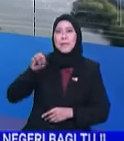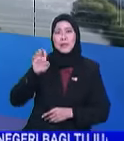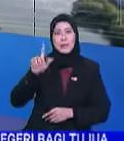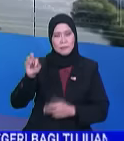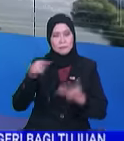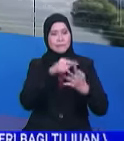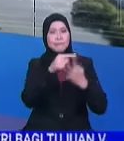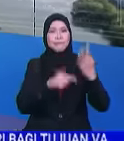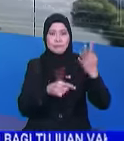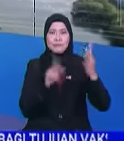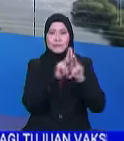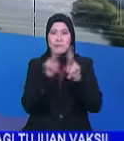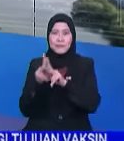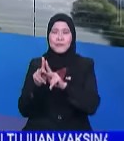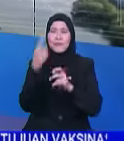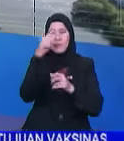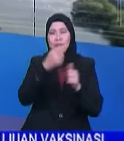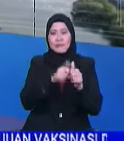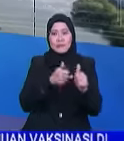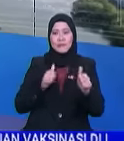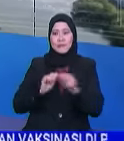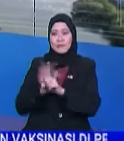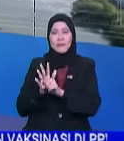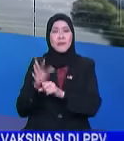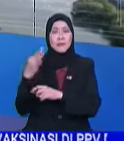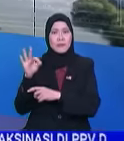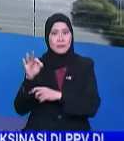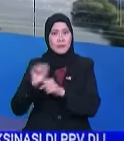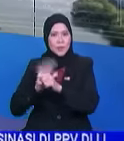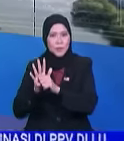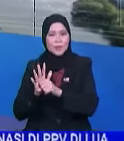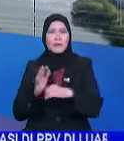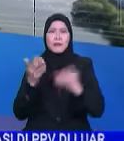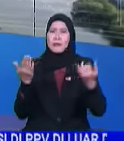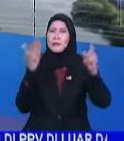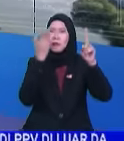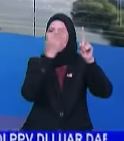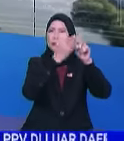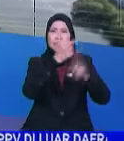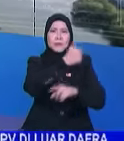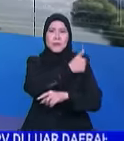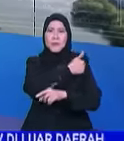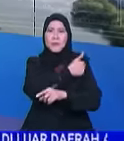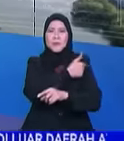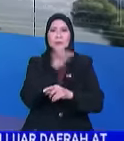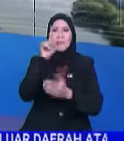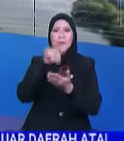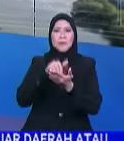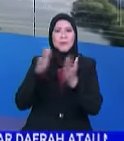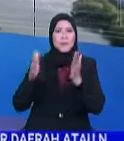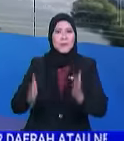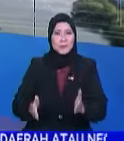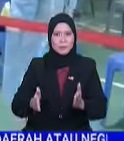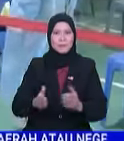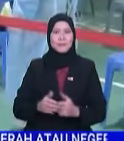penularan jangkitan COVID-19 di kawasan PKPD itu menyasarkan vaksinasi ke atas 1,000